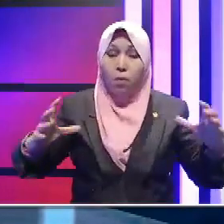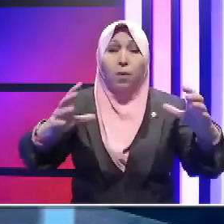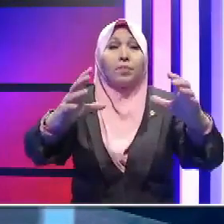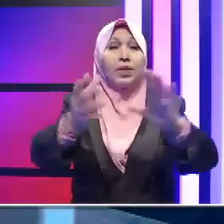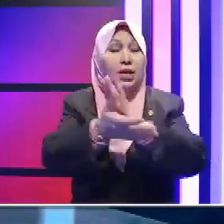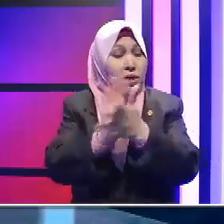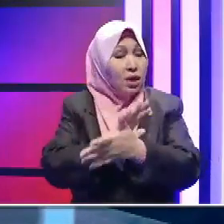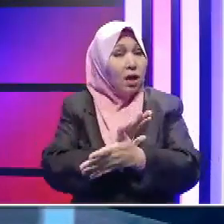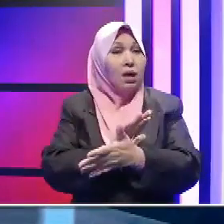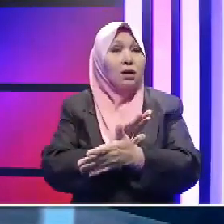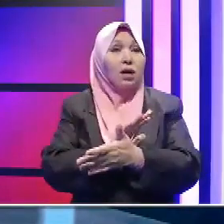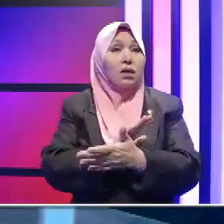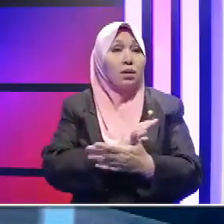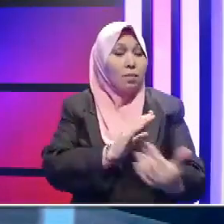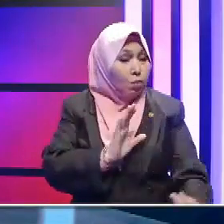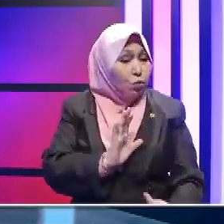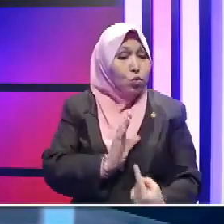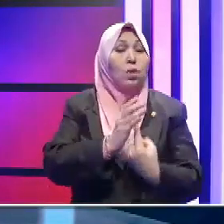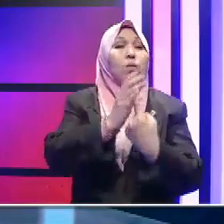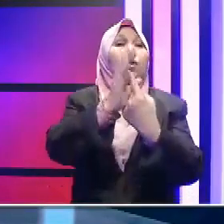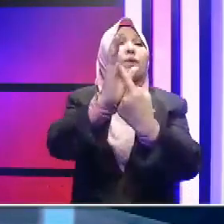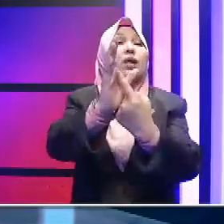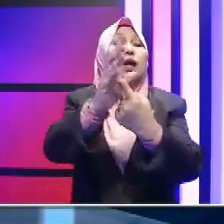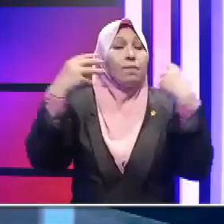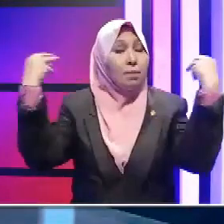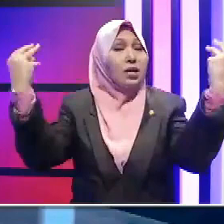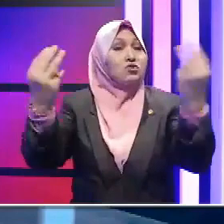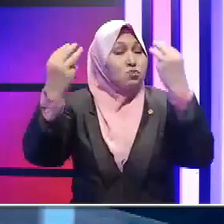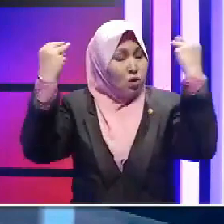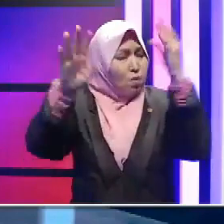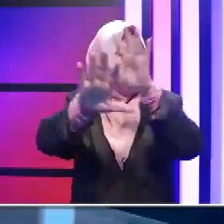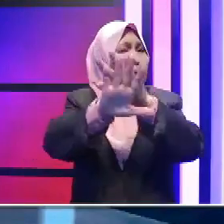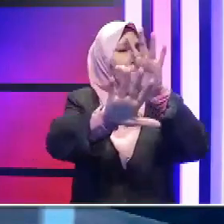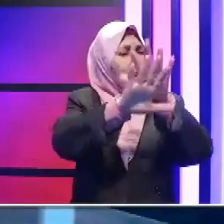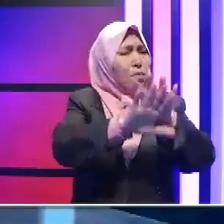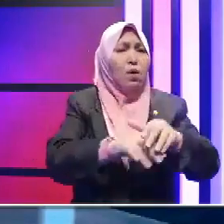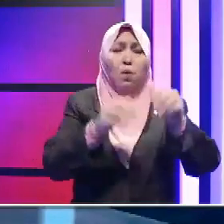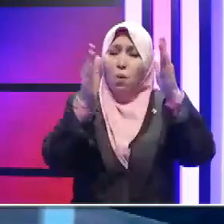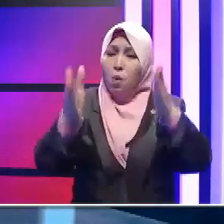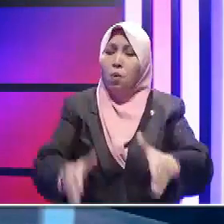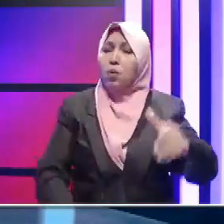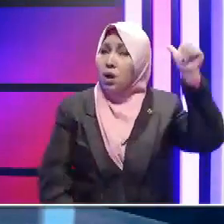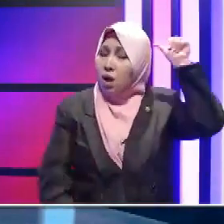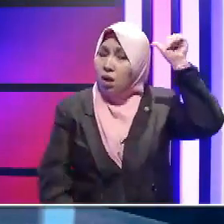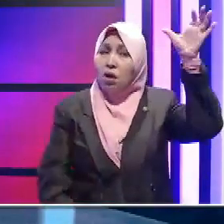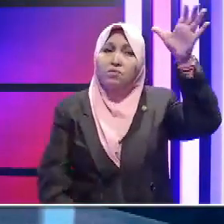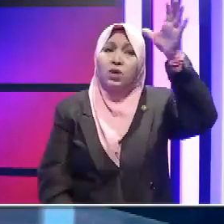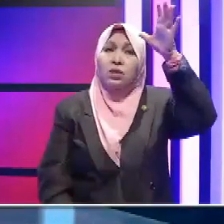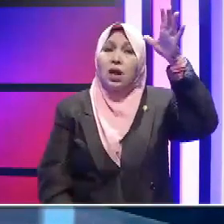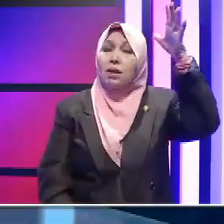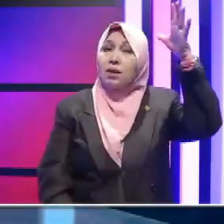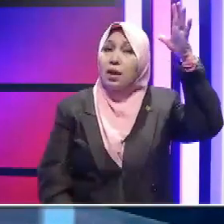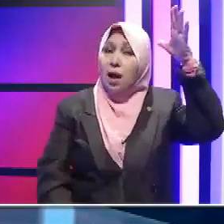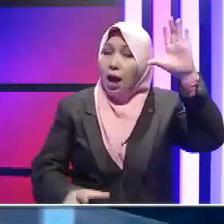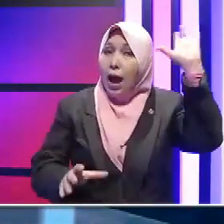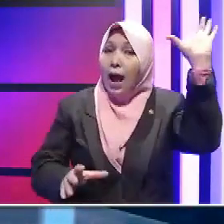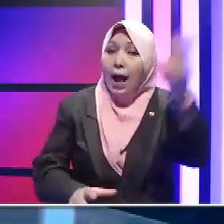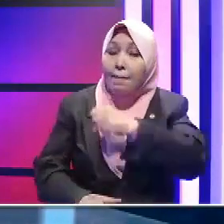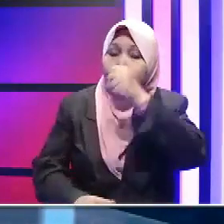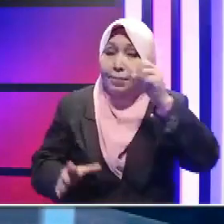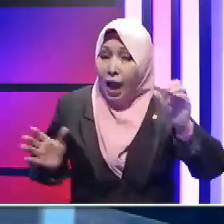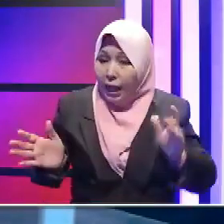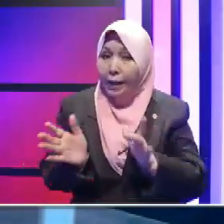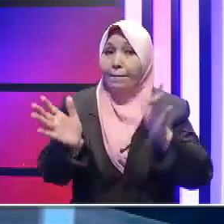sub-agen akan memunculkan dirinya dalam majelis-majelis keramaian orang-orang kafir ini dan baginda merebut peluang